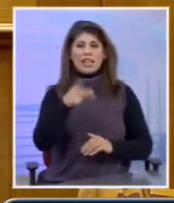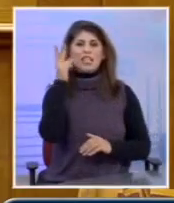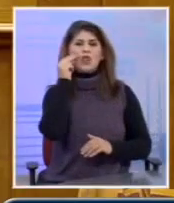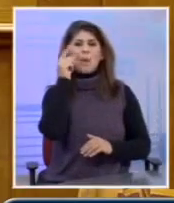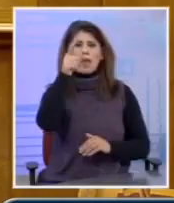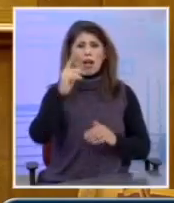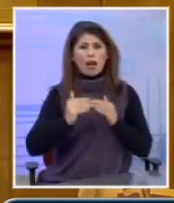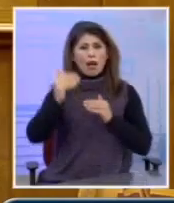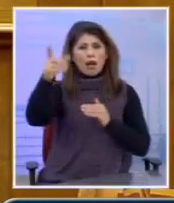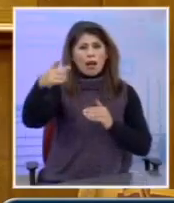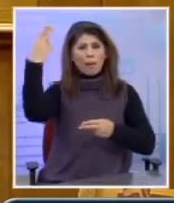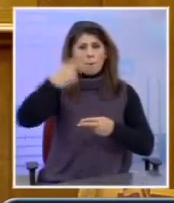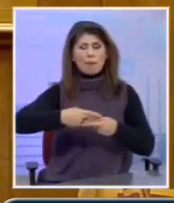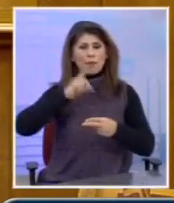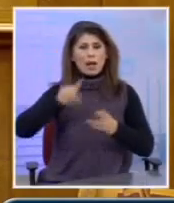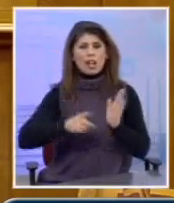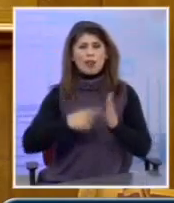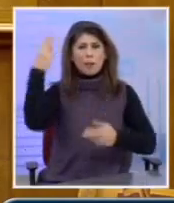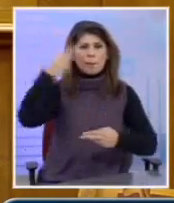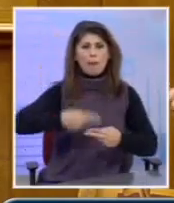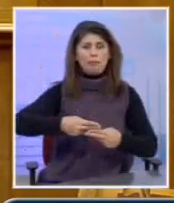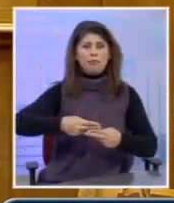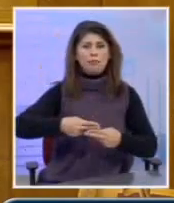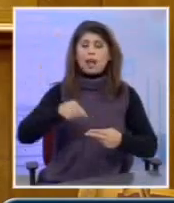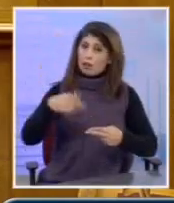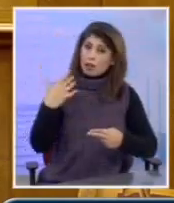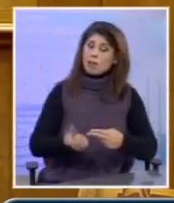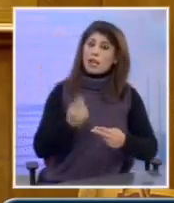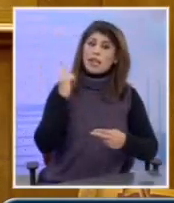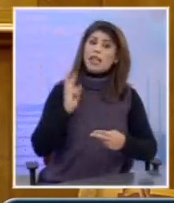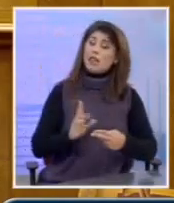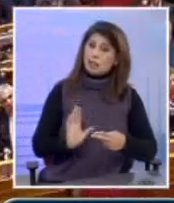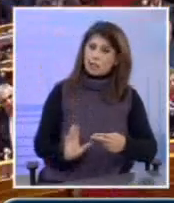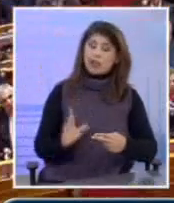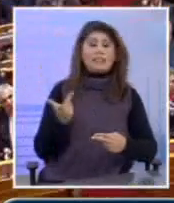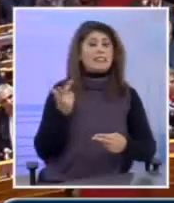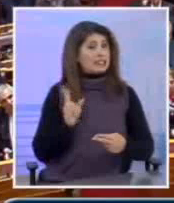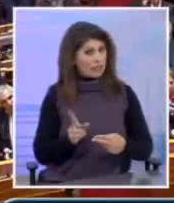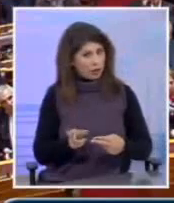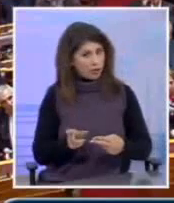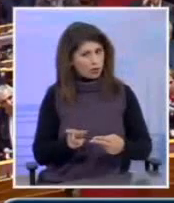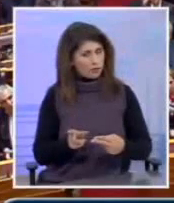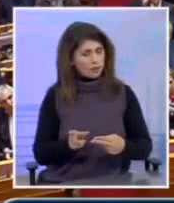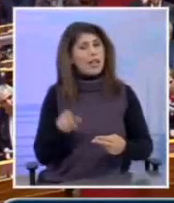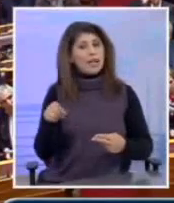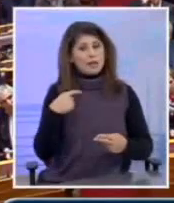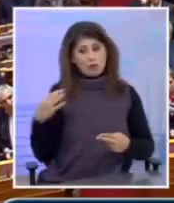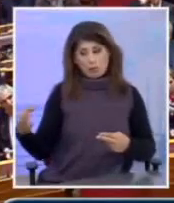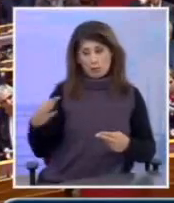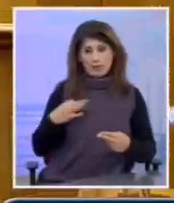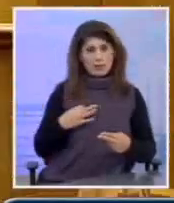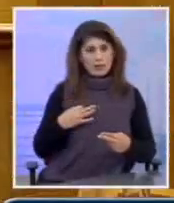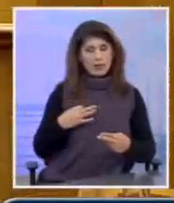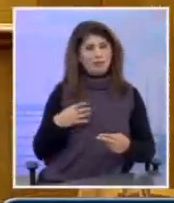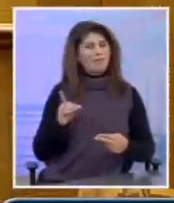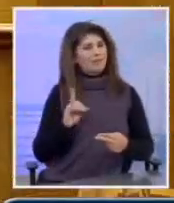κλείνουν τα σύνορα παρανόμως. Και εδώ υπάρχει πράγματι ένας κίνδυνος. Ποιος είναι ο κίνδυνος? Σε αυτόν τον οποίο αναφερθήκατε, για να